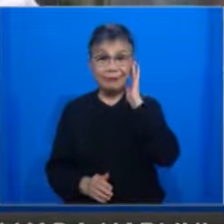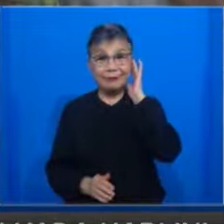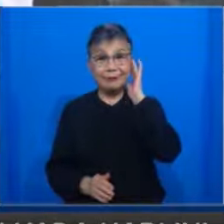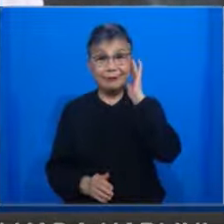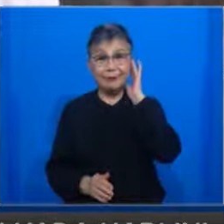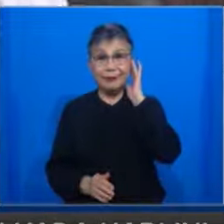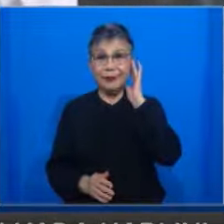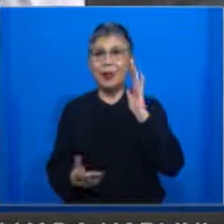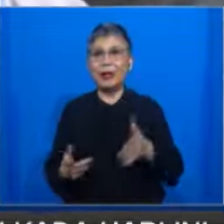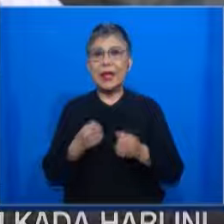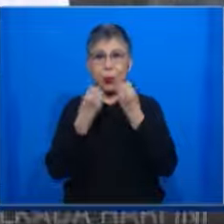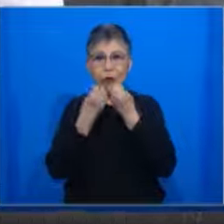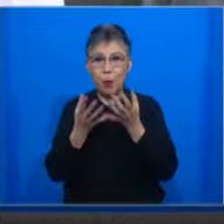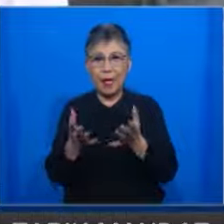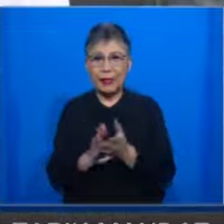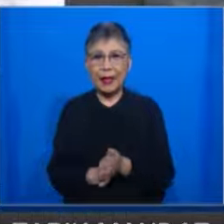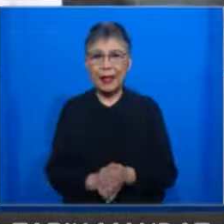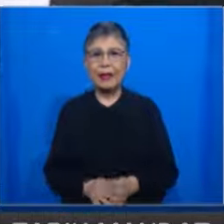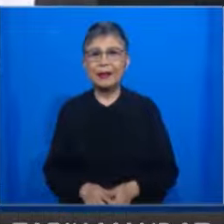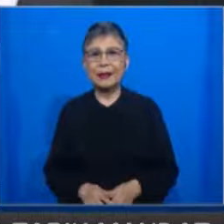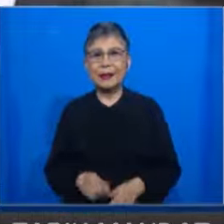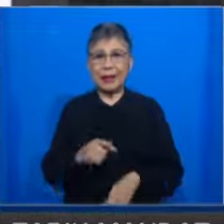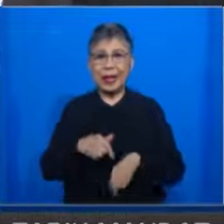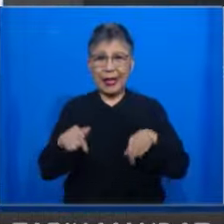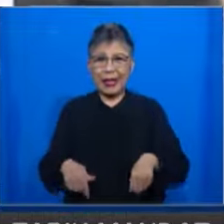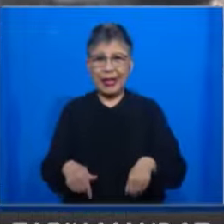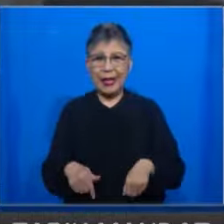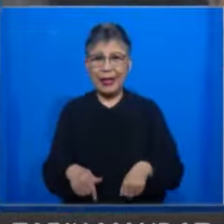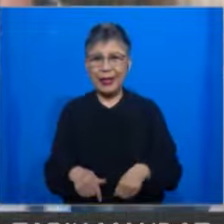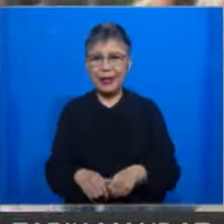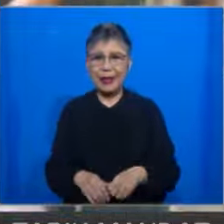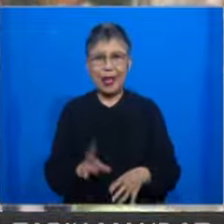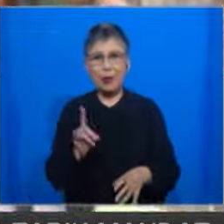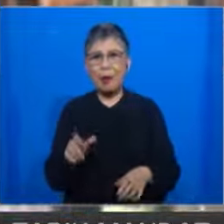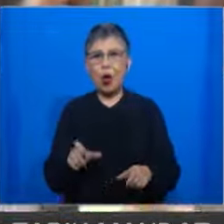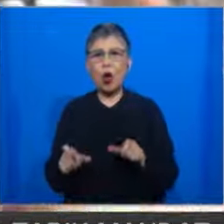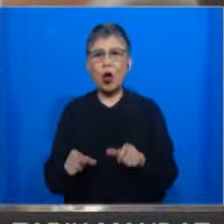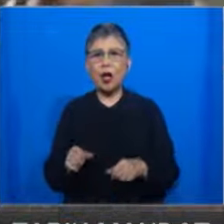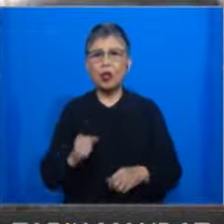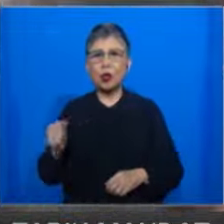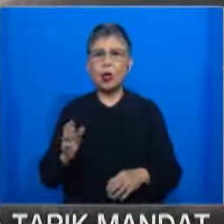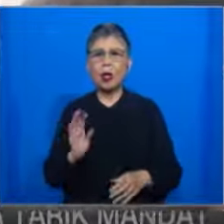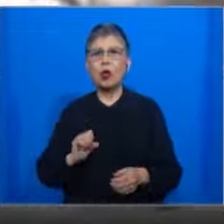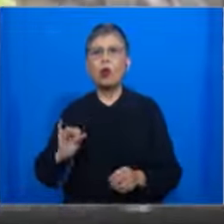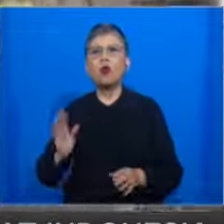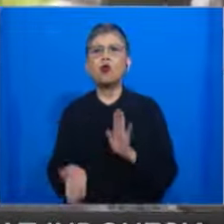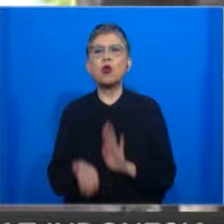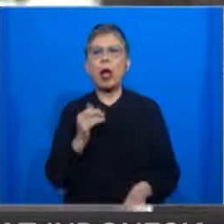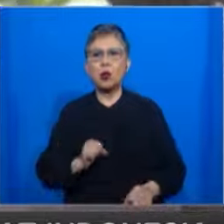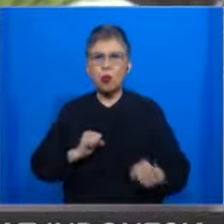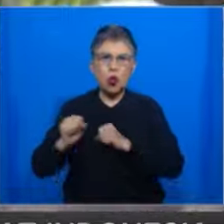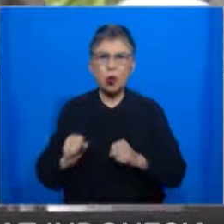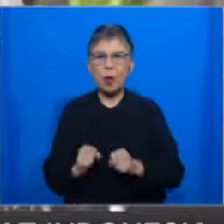Ya, Benny, dapat saya informasikan lagi kembali bahwa saat ini beberapa peserta aksi juga kembali melakukan upaya